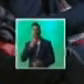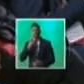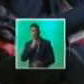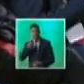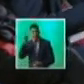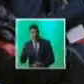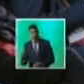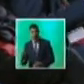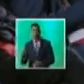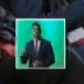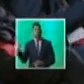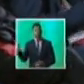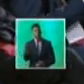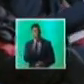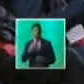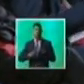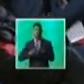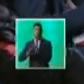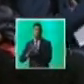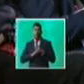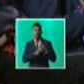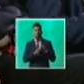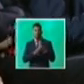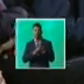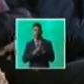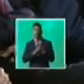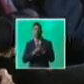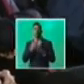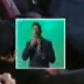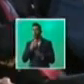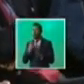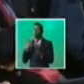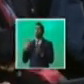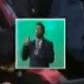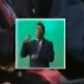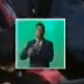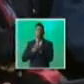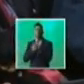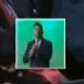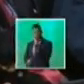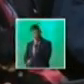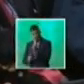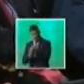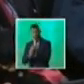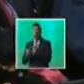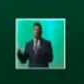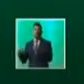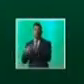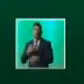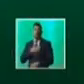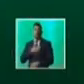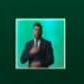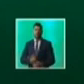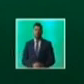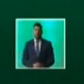και τις δημοσκοπήσεις, είναι το ίδιο το πολιτικό το σύστημα. Οι εκφραστές αυτού, οι δύο πρωθυπουργοί,